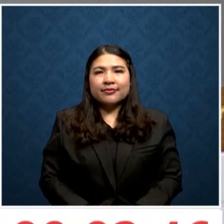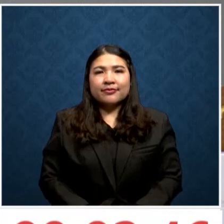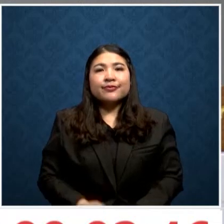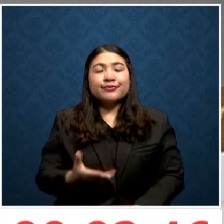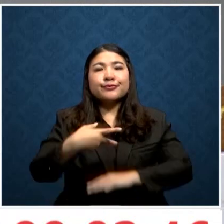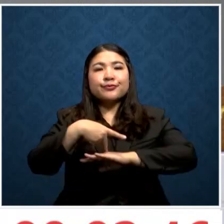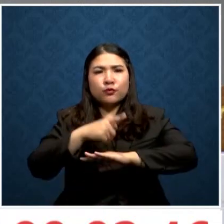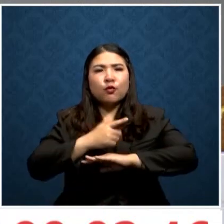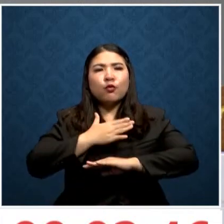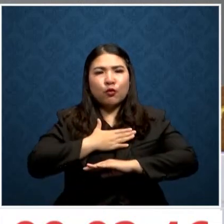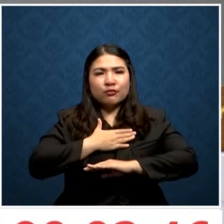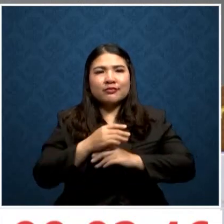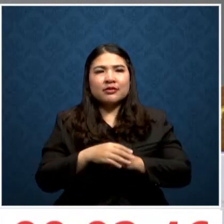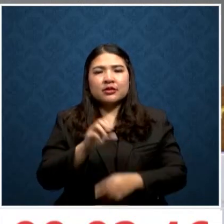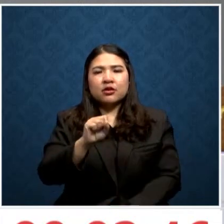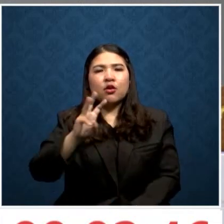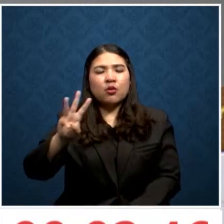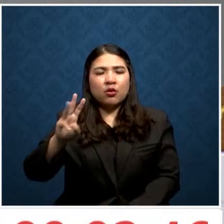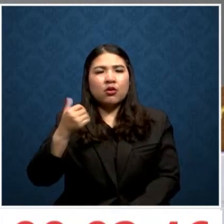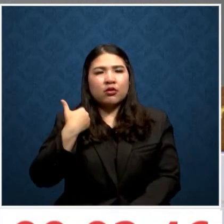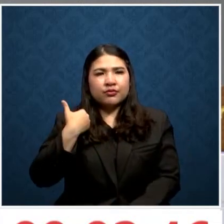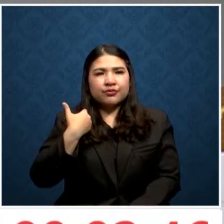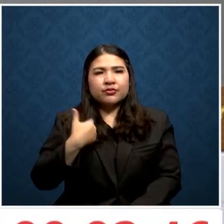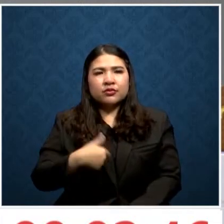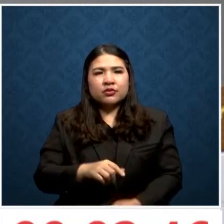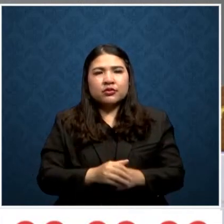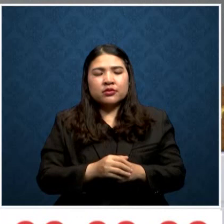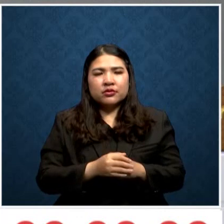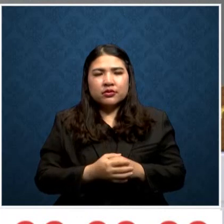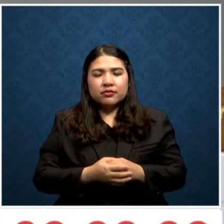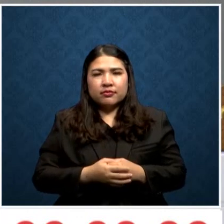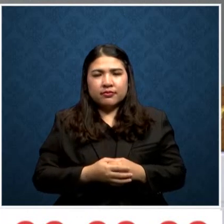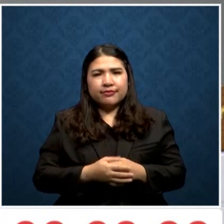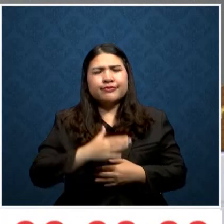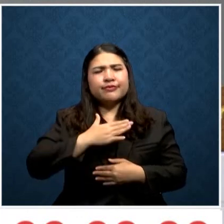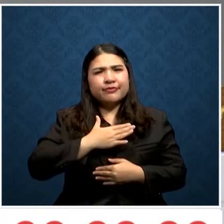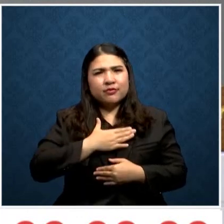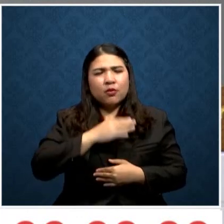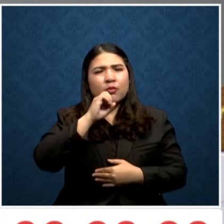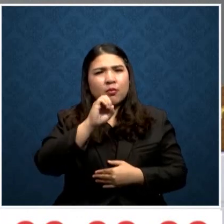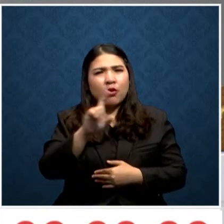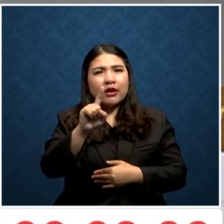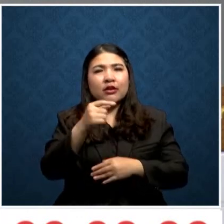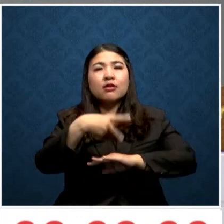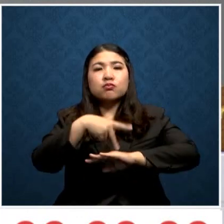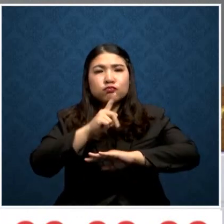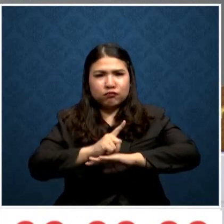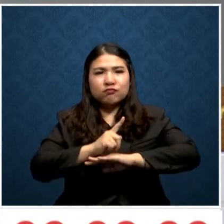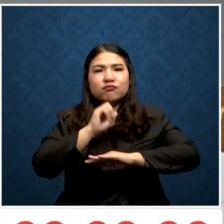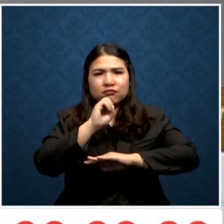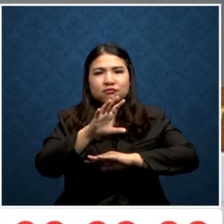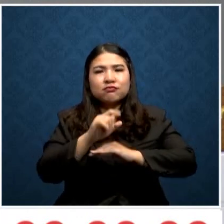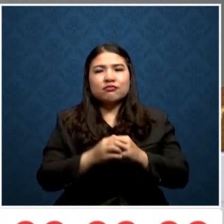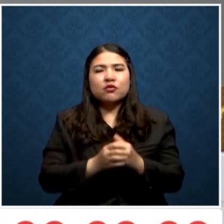เรียนท่านประธานผมเทวฤทธิ์มณีชัยสมาชิกวุฒิสภากลุ่มสื่อสารมวลชนจังหวัดสมุทรสงครามครับผมเรียนผ่านท่านประธานนะครับผมคิด